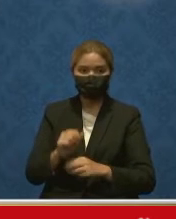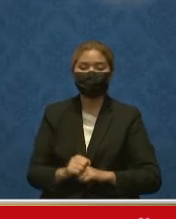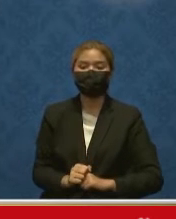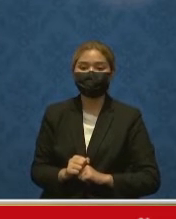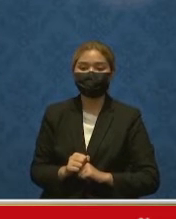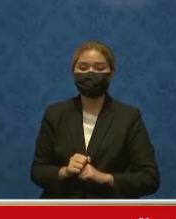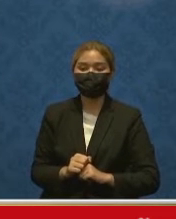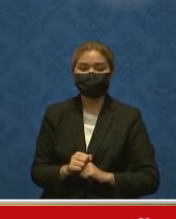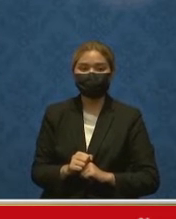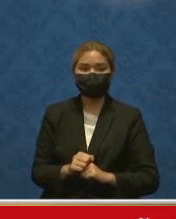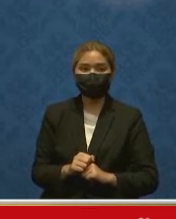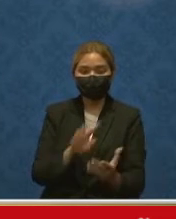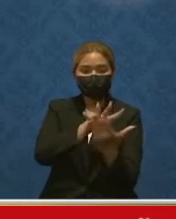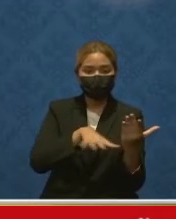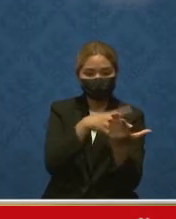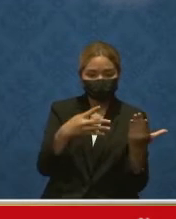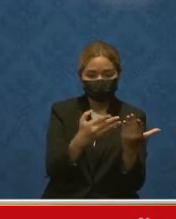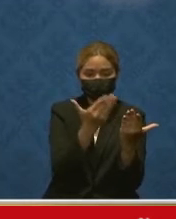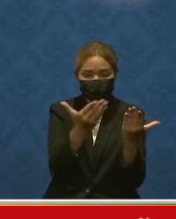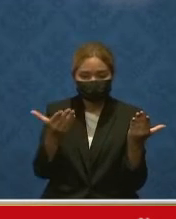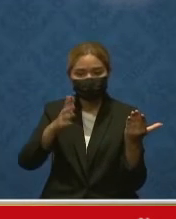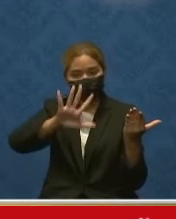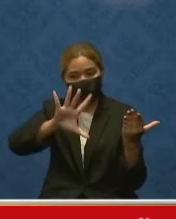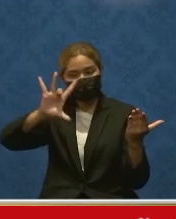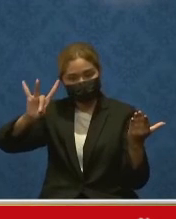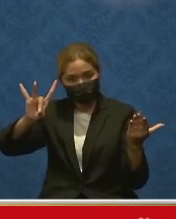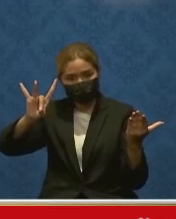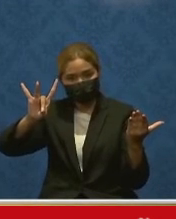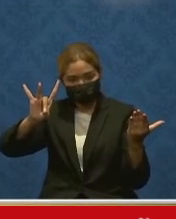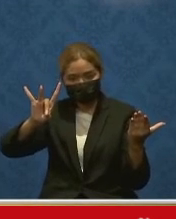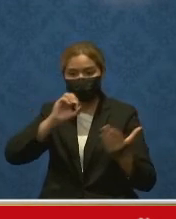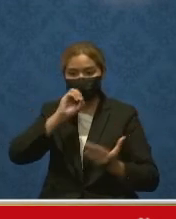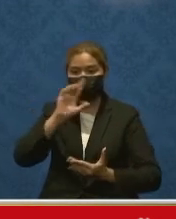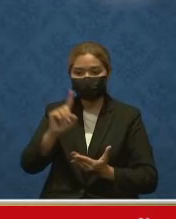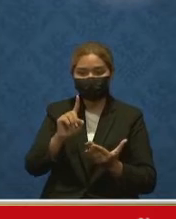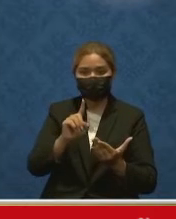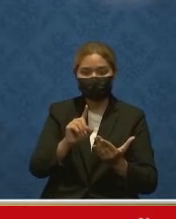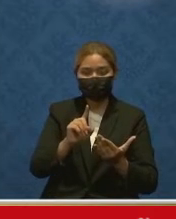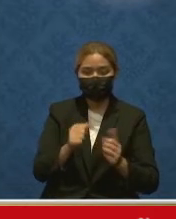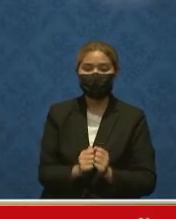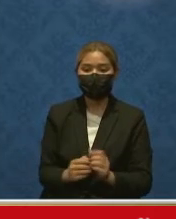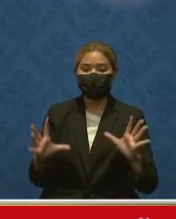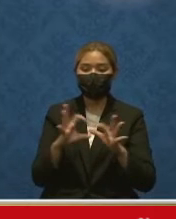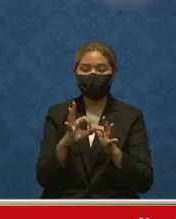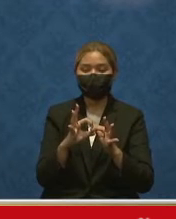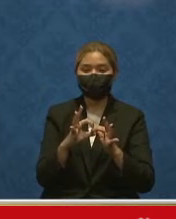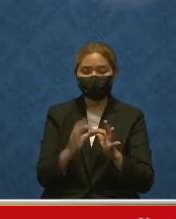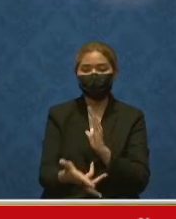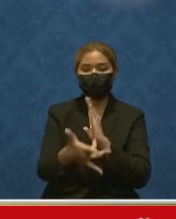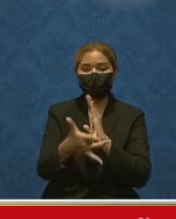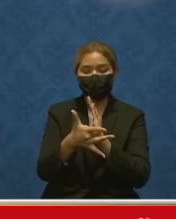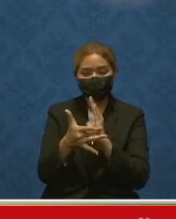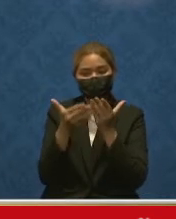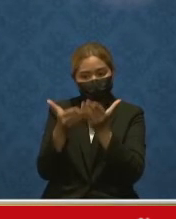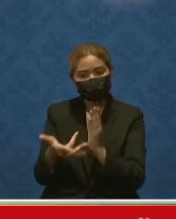อ่ะ I wouldหมายที่ 5บุตรใหม่ 18บอกว่าเป็นประตูทางที่สัตว์ทำโรยที่สึกที่สำคัญผมเหรียญแล้วก็ประมาณ